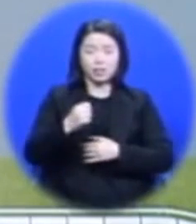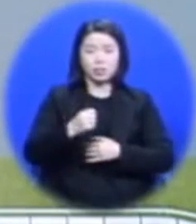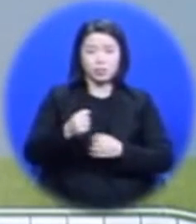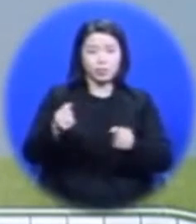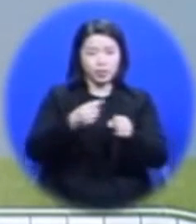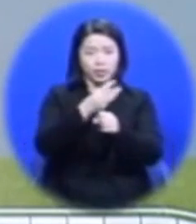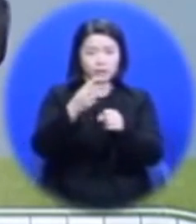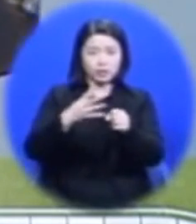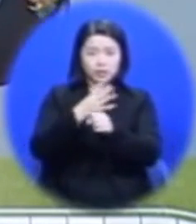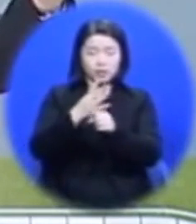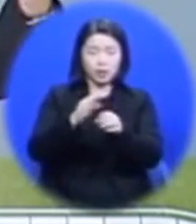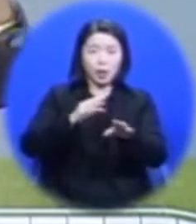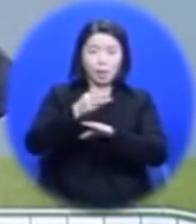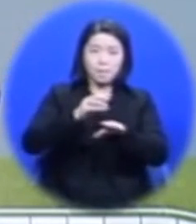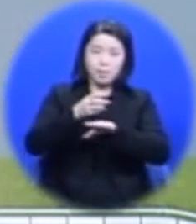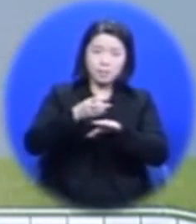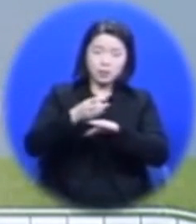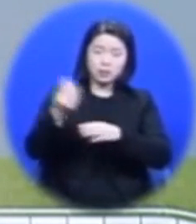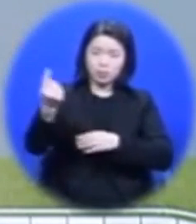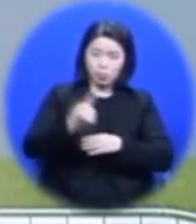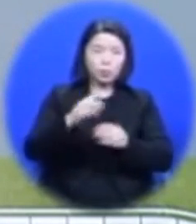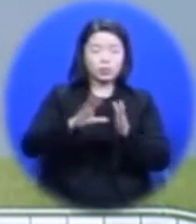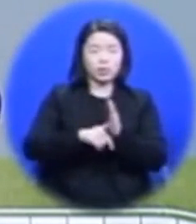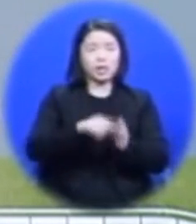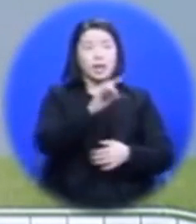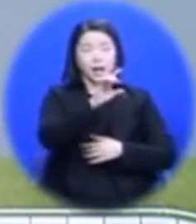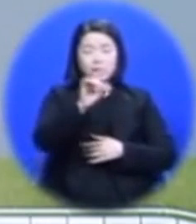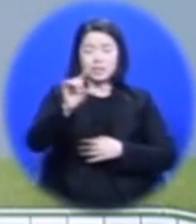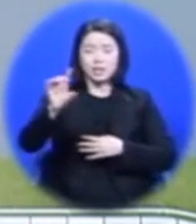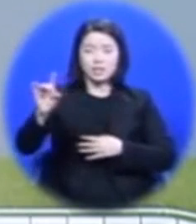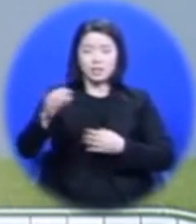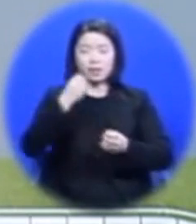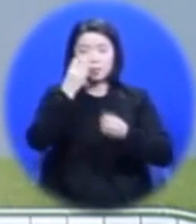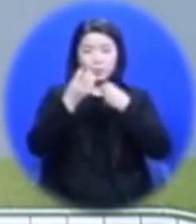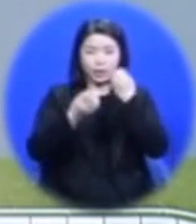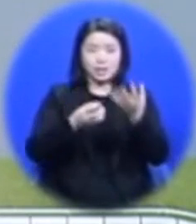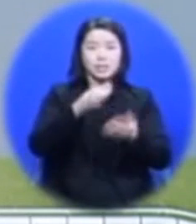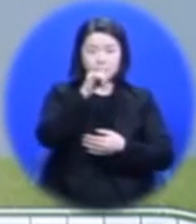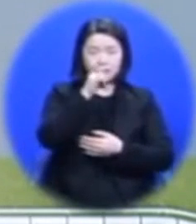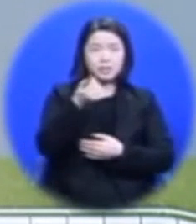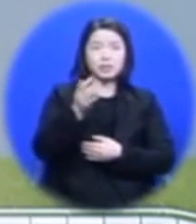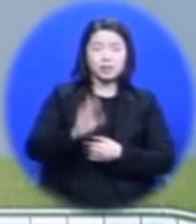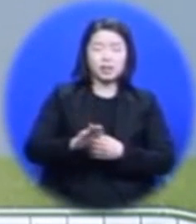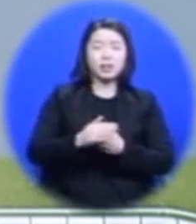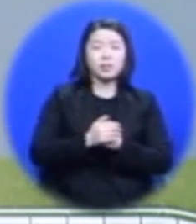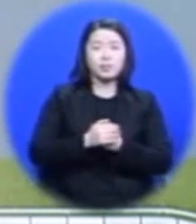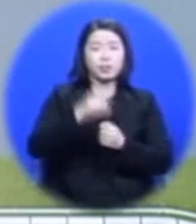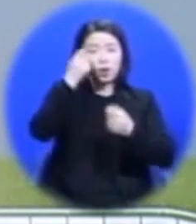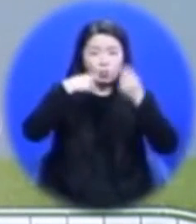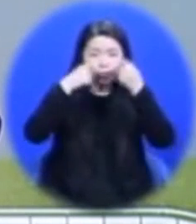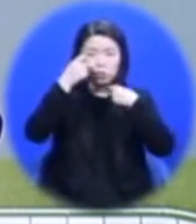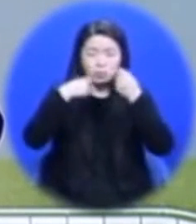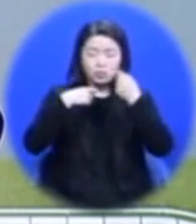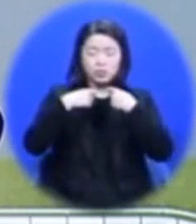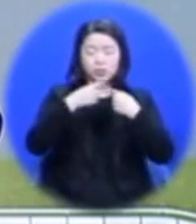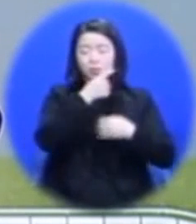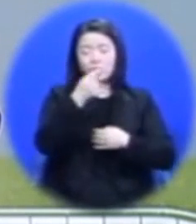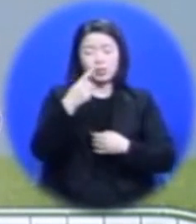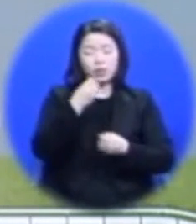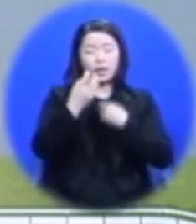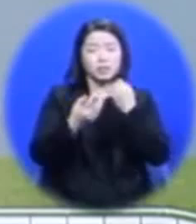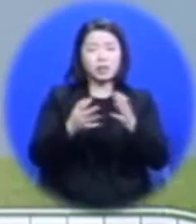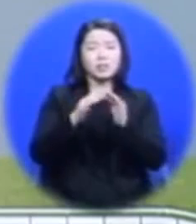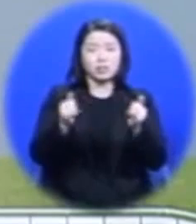시간 버스를 타고 오면서 그리고 한 사람 한 사람씩 간증을 했는데 울면서 간증한 분들이 여러